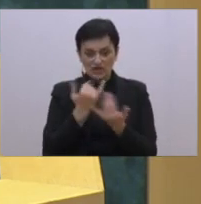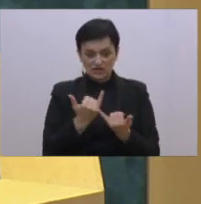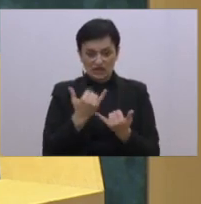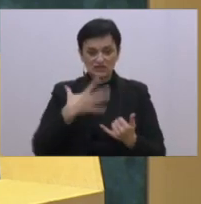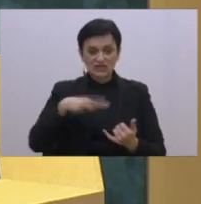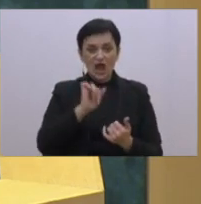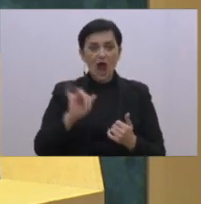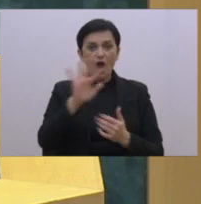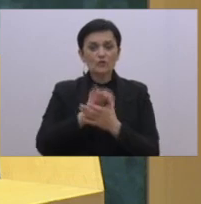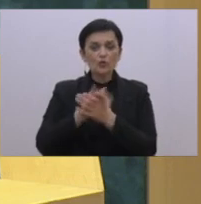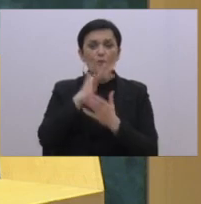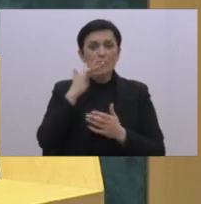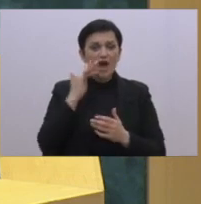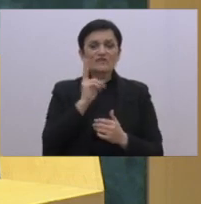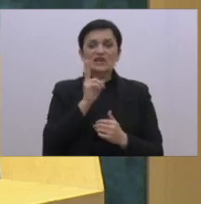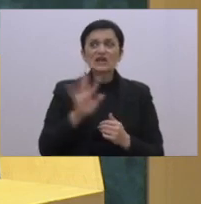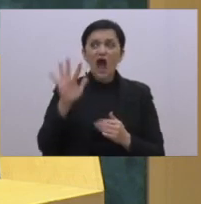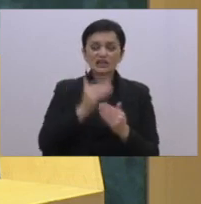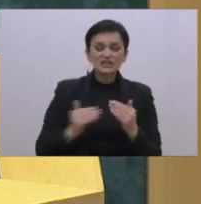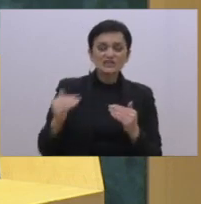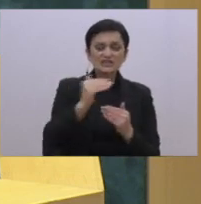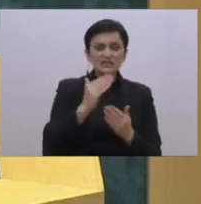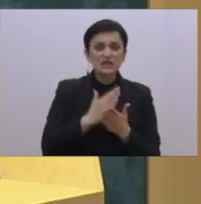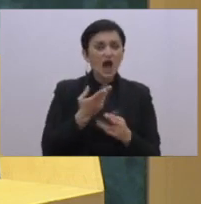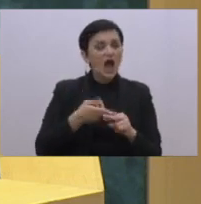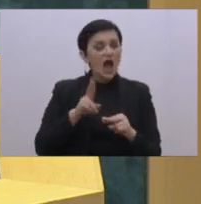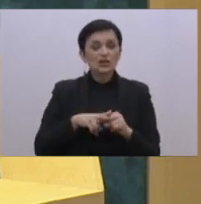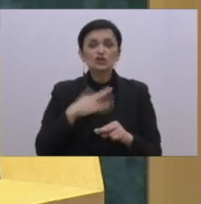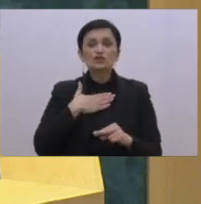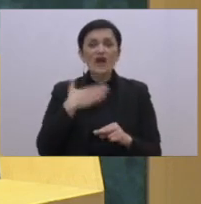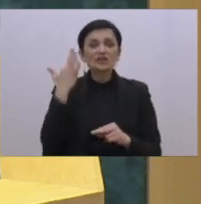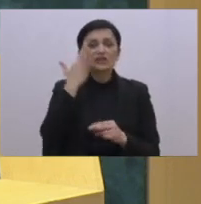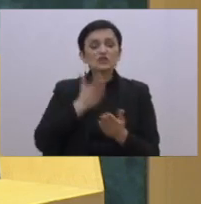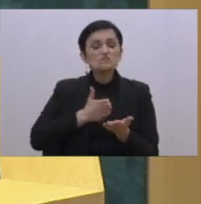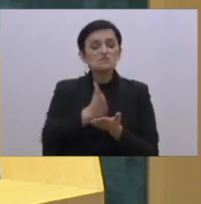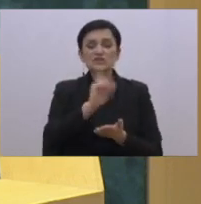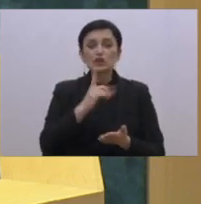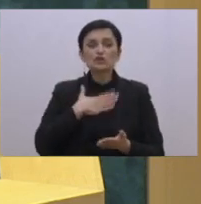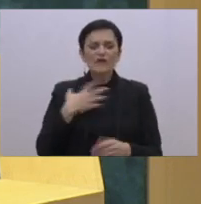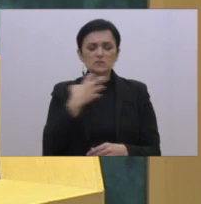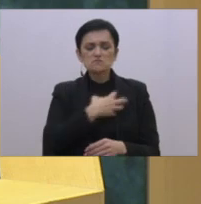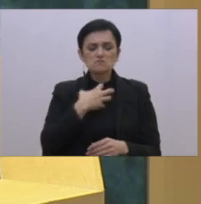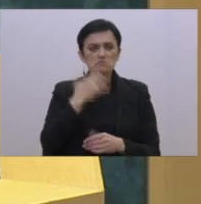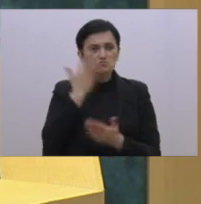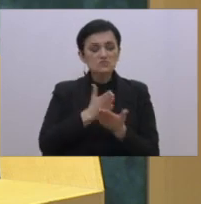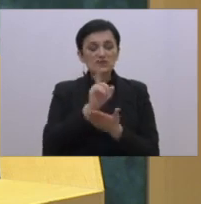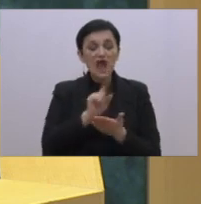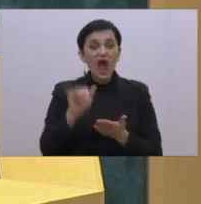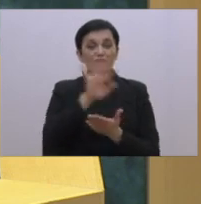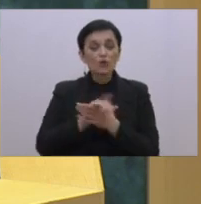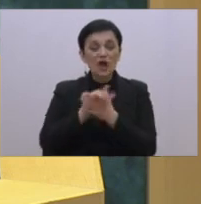საქართველოს ევროკავშირის ბევრ კანდიდატ ქვეყანაზე წინაა. Მაგრამ ეს არ არის ჩვენი თვითმიზანი. Ჩვენი უმთავრესი მიზანი ევროკავშირის